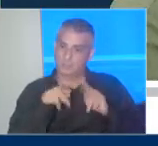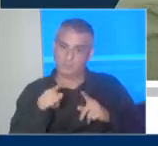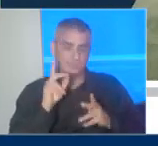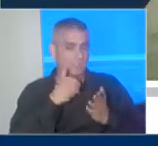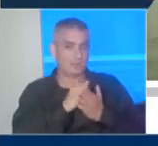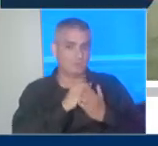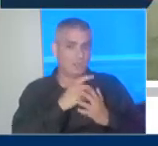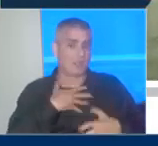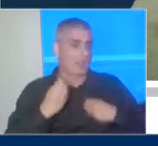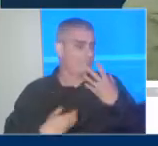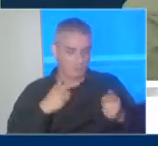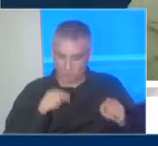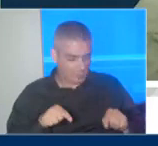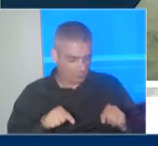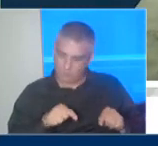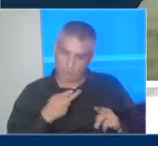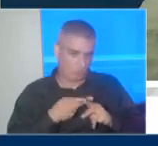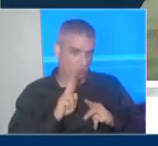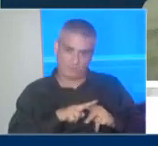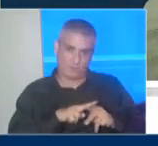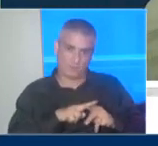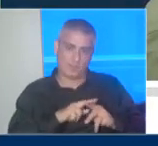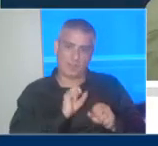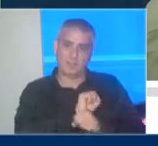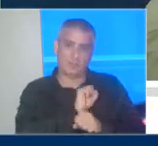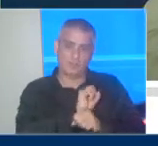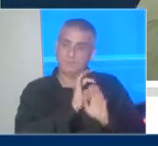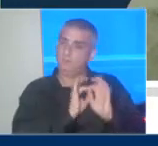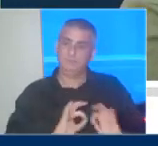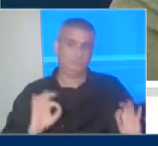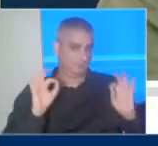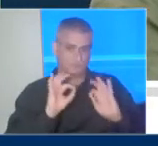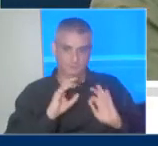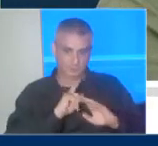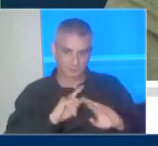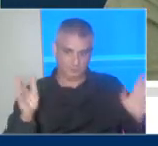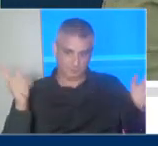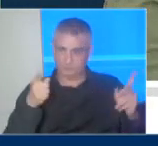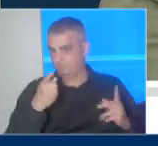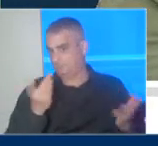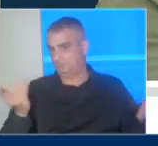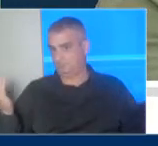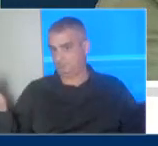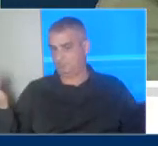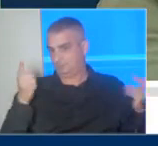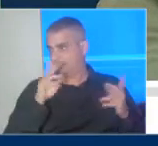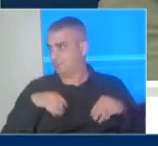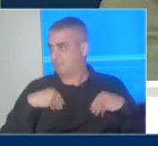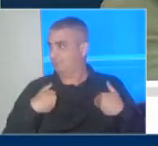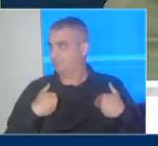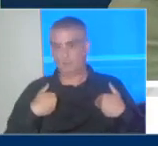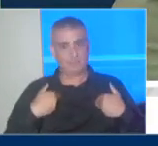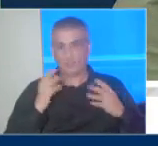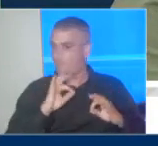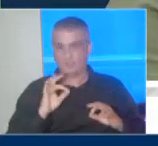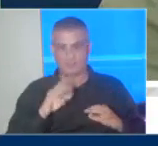להמשיך בזה. את זה, כי האמוציונליות פה לזה. גוברת על הטיעונים. אף אחד לא רואה, אף אחד. אתה אמור להסכים איתי, גדי.